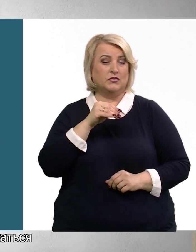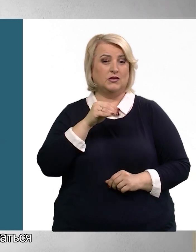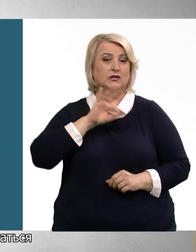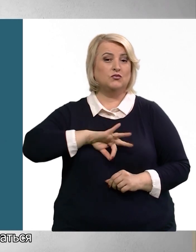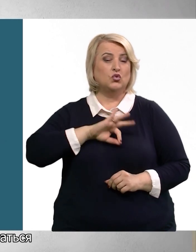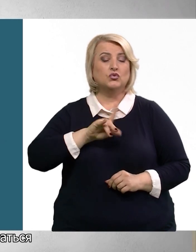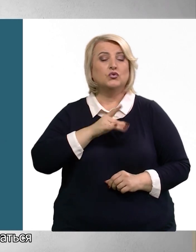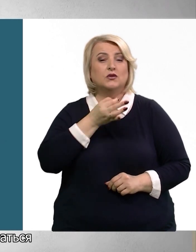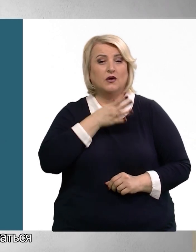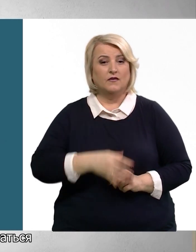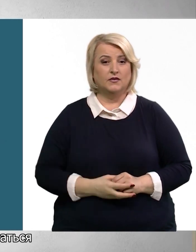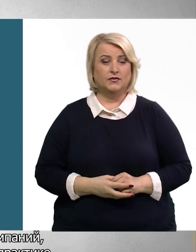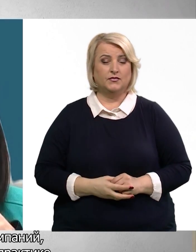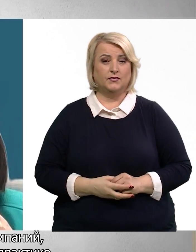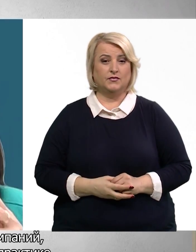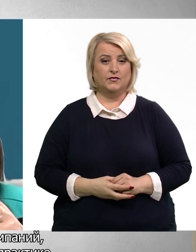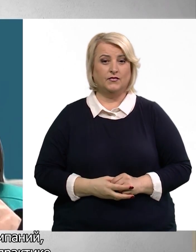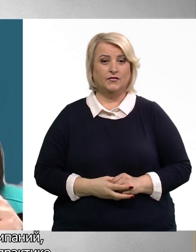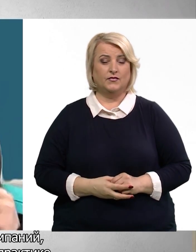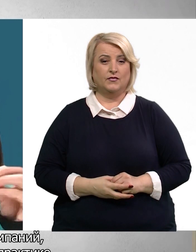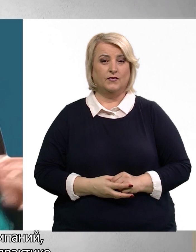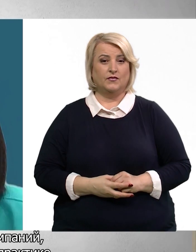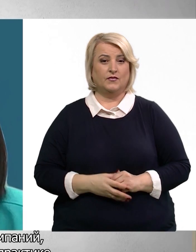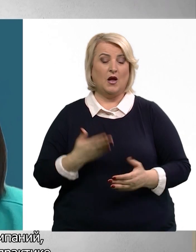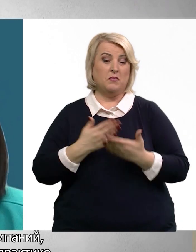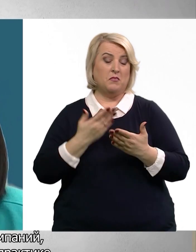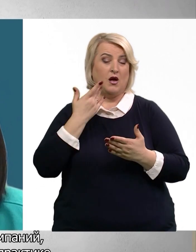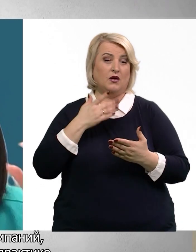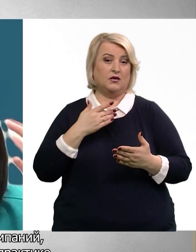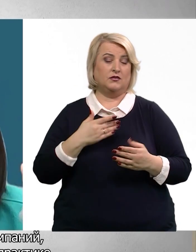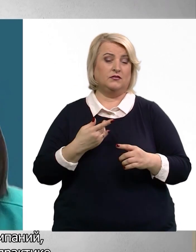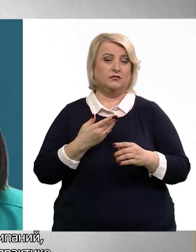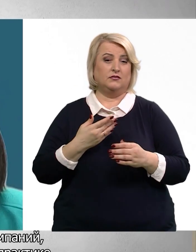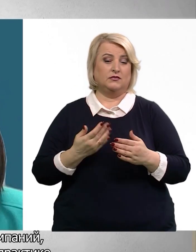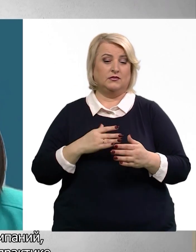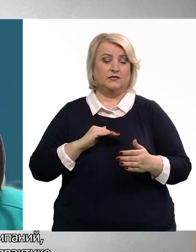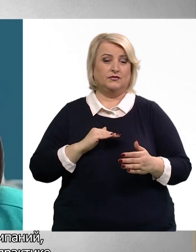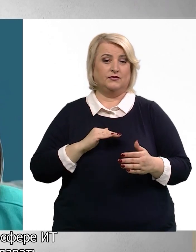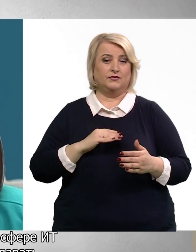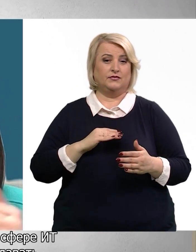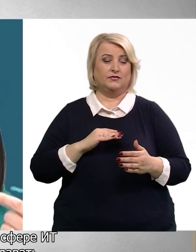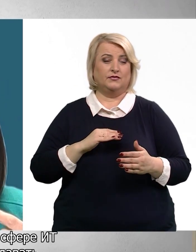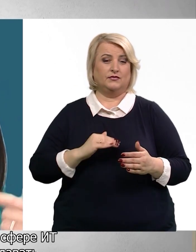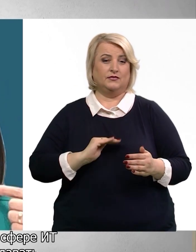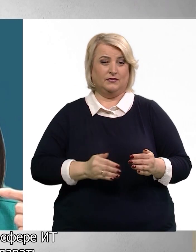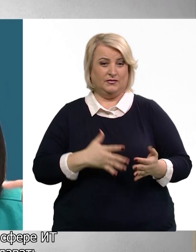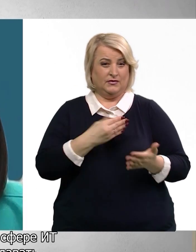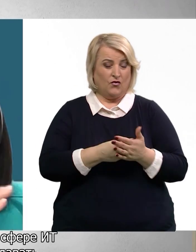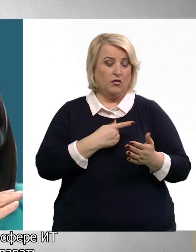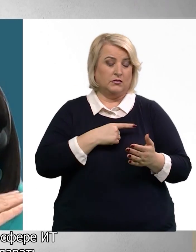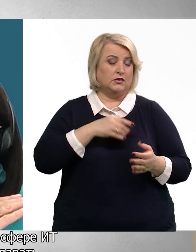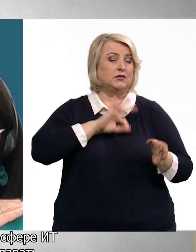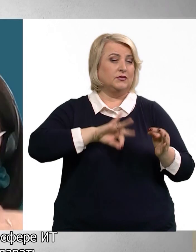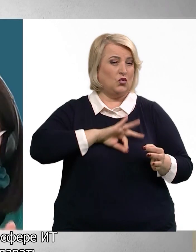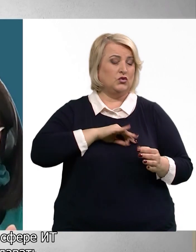pună practic ceea ce le place. Deci când este CEO-ul companiei lor, își pune în practic anumite aptitudini. Dar alții pot să fie experți